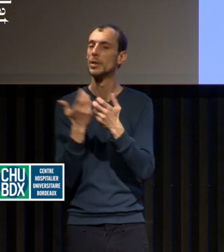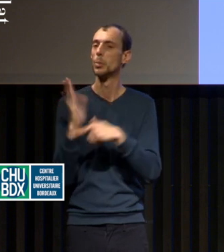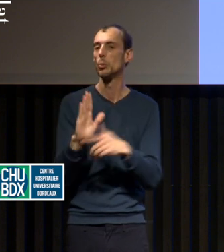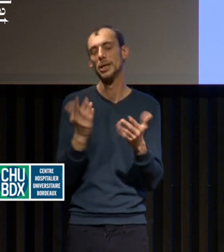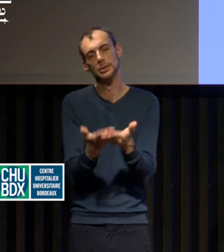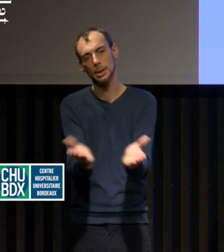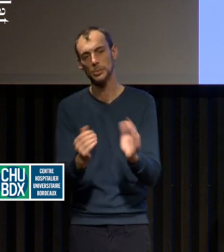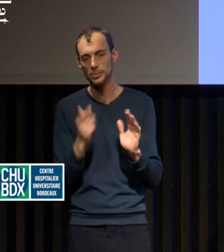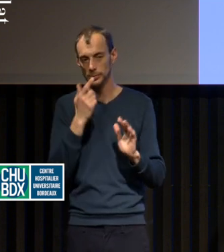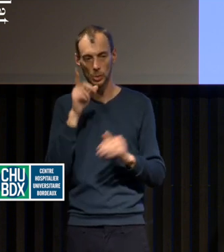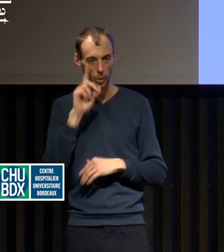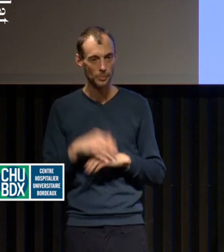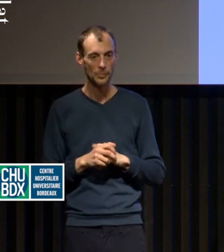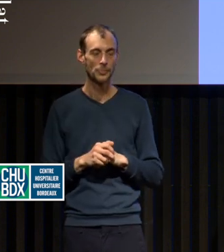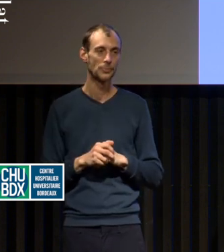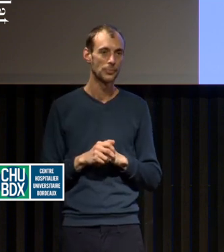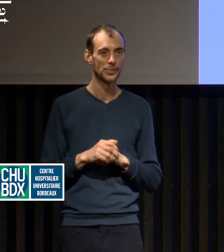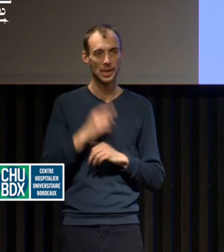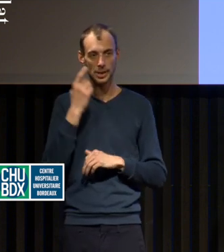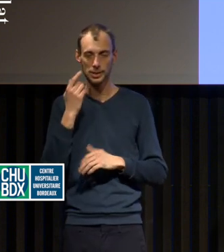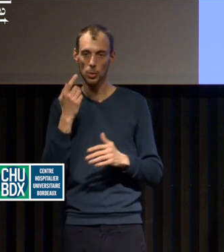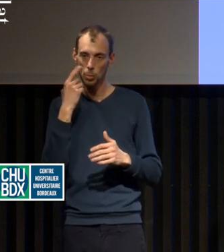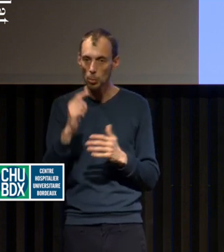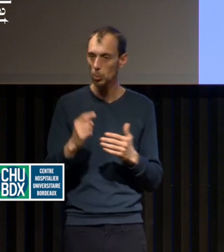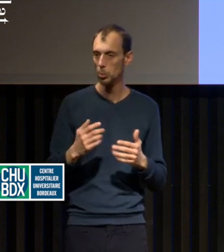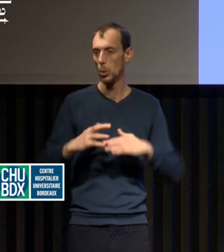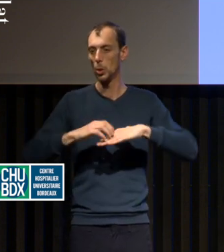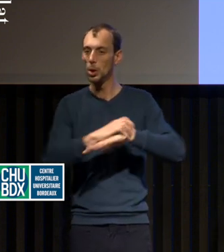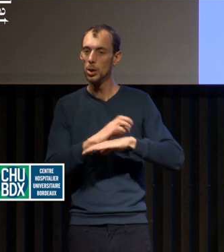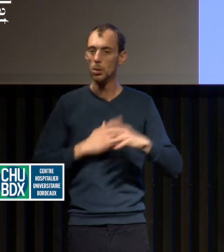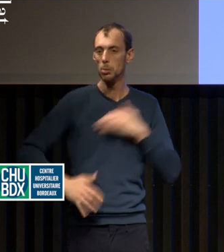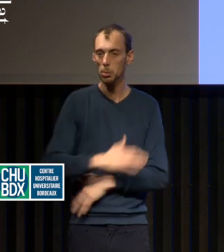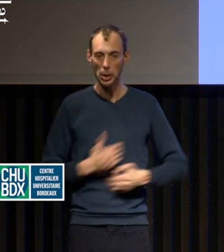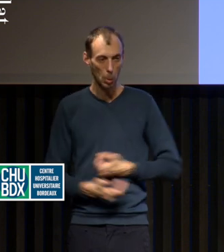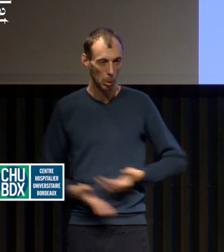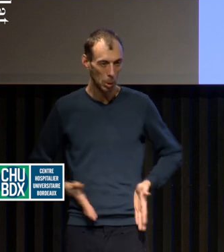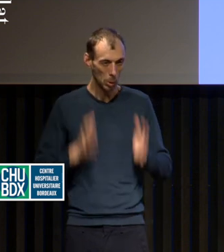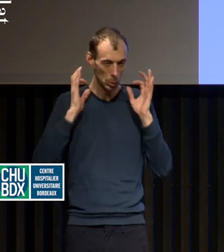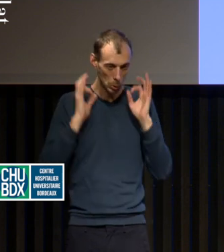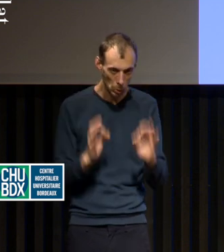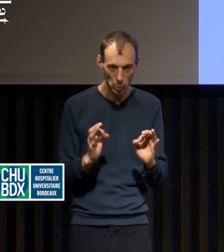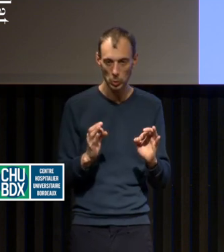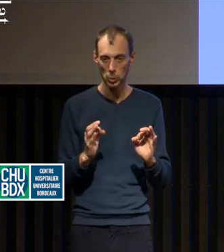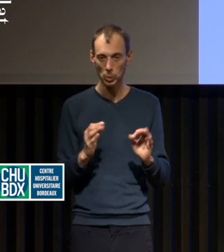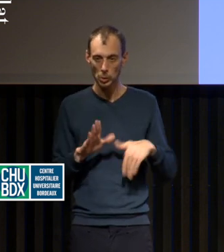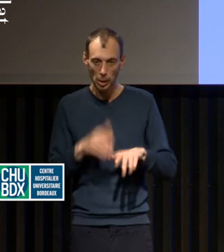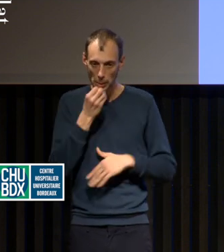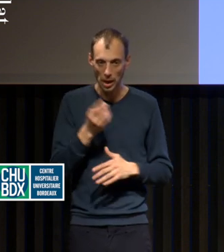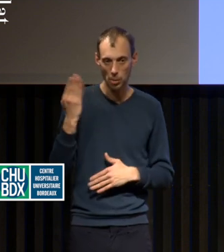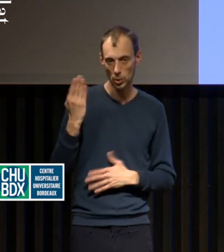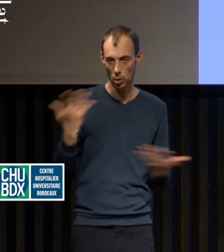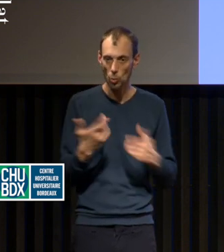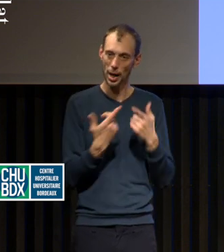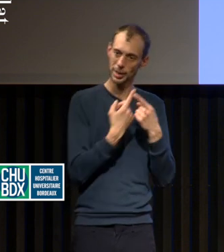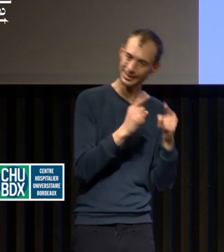clé, et je pense que ce qui permet d'avoir un microbiote qui fonctionne correctement, c'est sa richesse et sa diversité. Un petit peu comme dans le